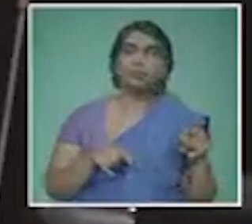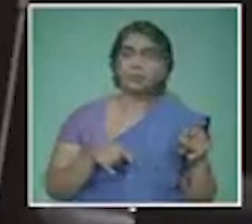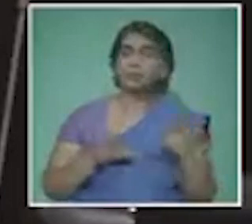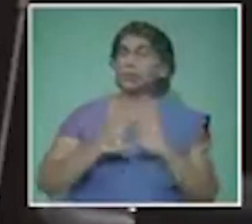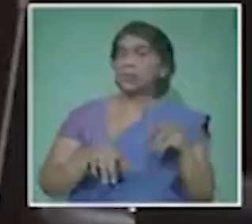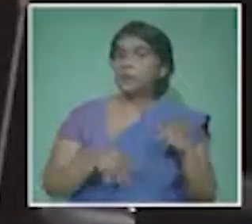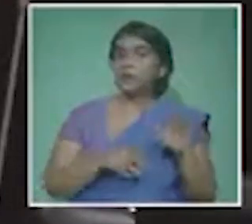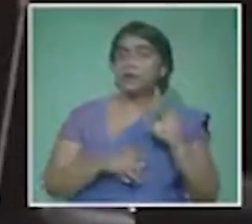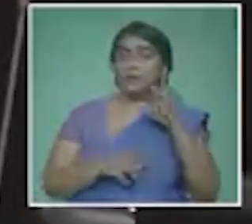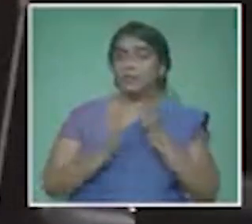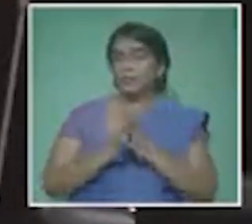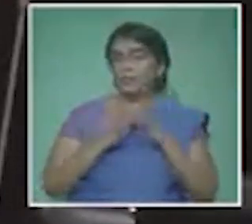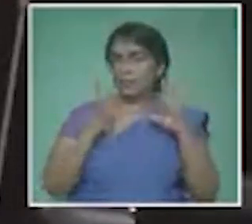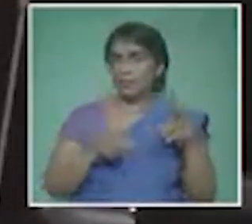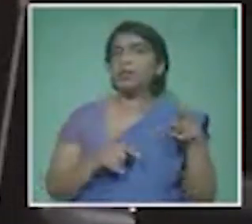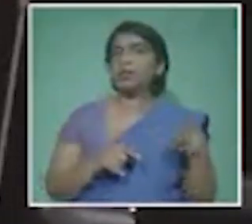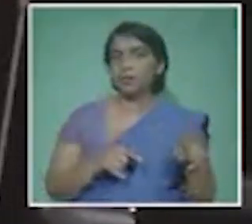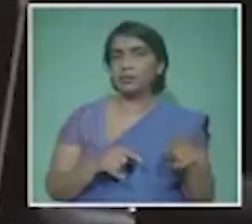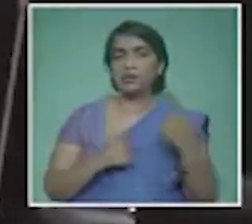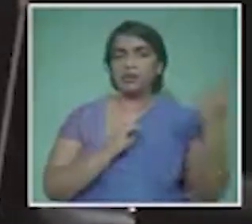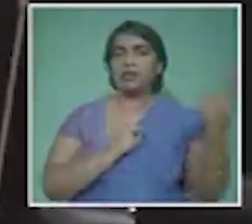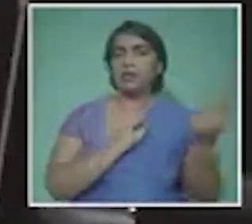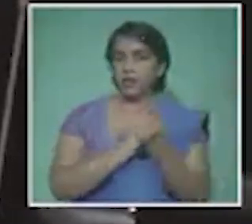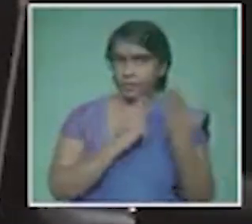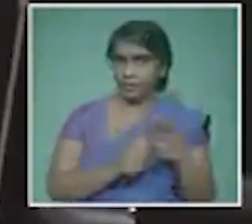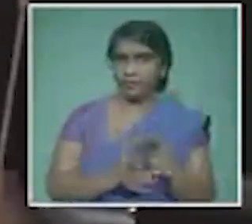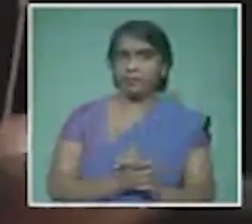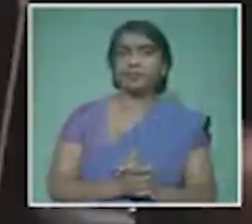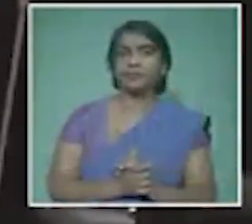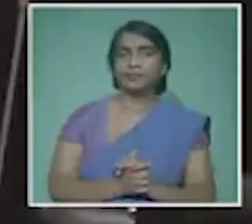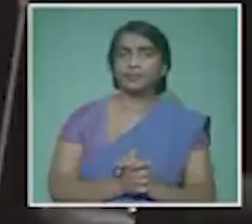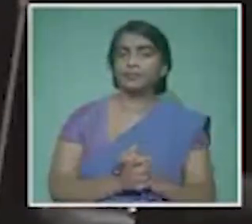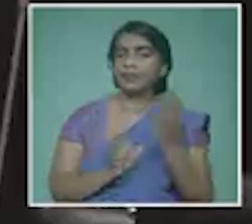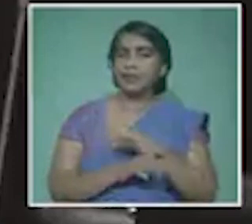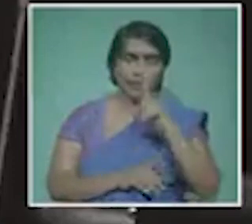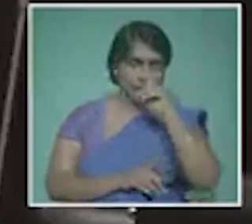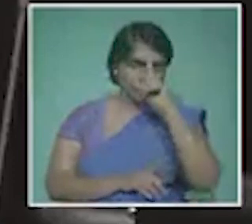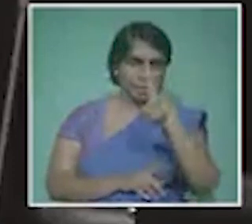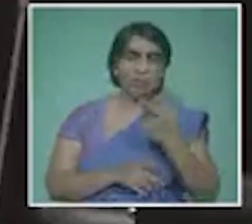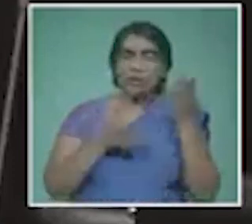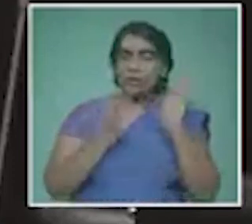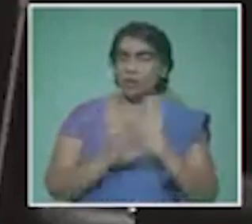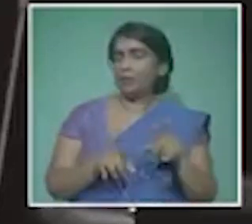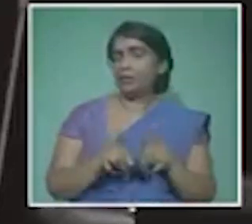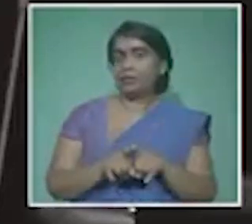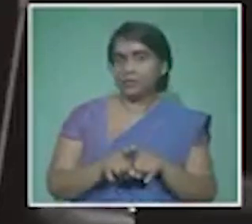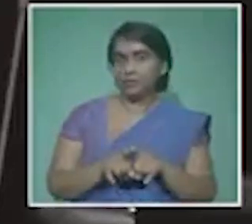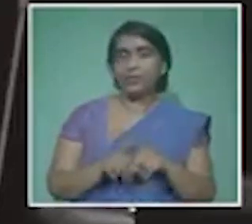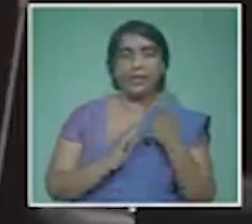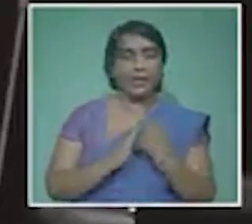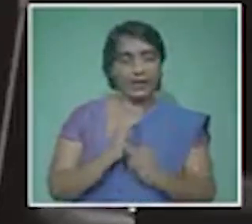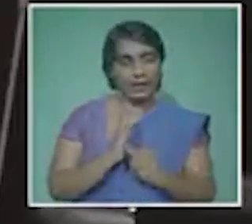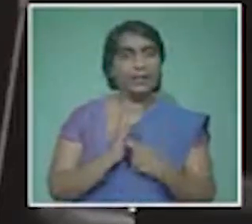அடிமையானவர்களின் ஆயுட்காலம் 2 ஆண்டுகள் மட்டுமே என்பது மருத்துவர்களின் ஆராய்ச்சி முடிவாக உள்ளது என்பதை நான் அன்று அது தொடர்பான சட்டமூலத்தை சமர்ப்பிக்கும்